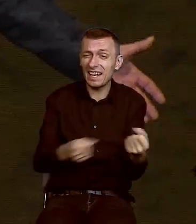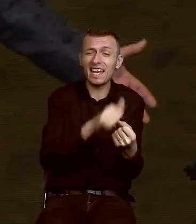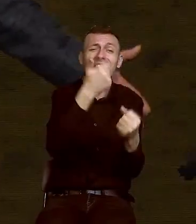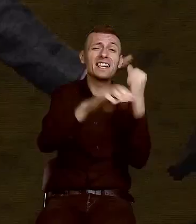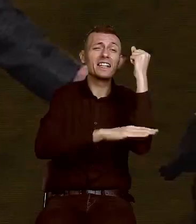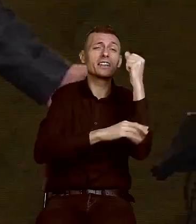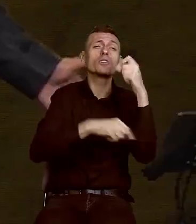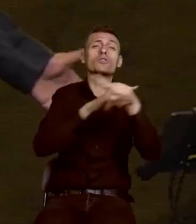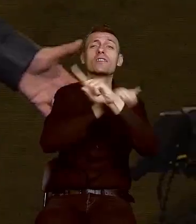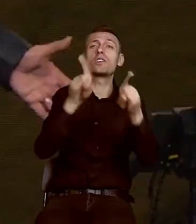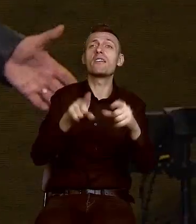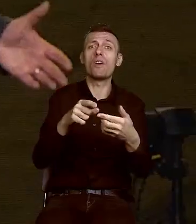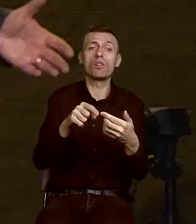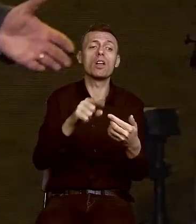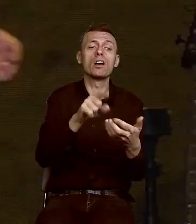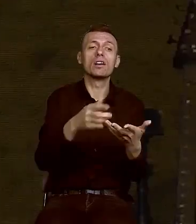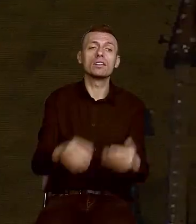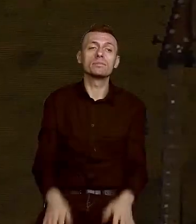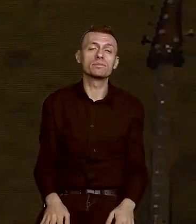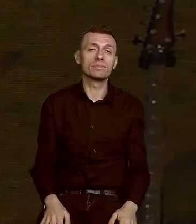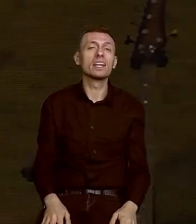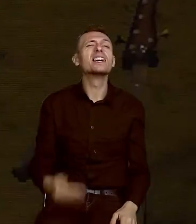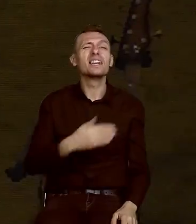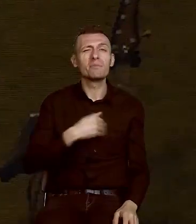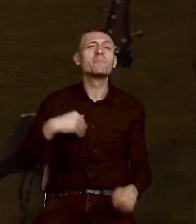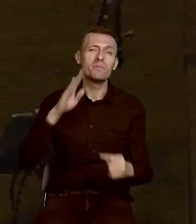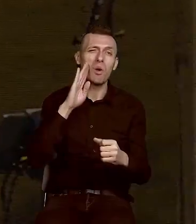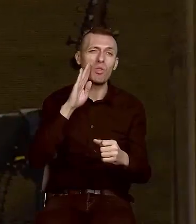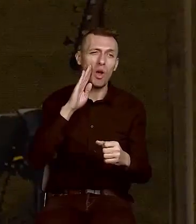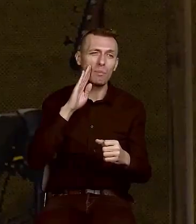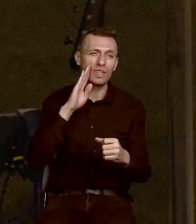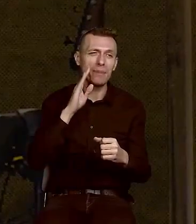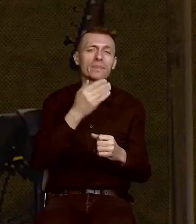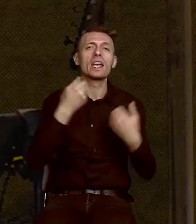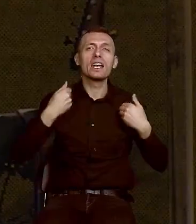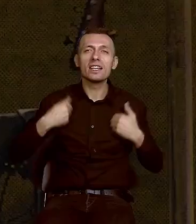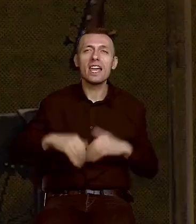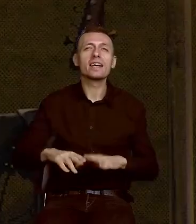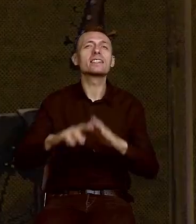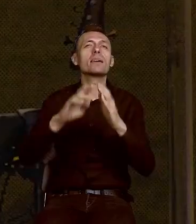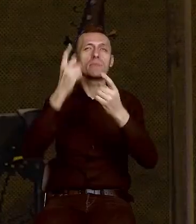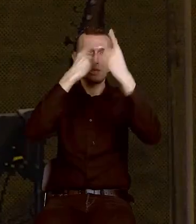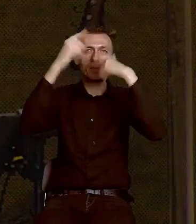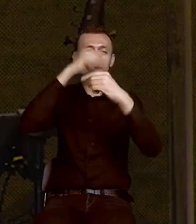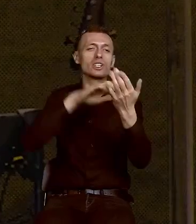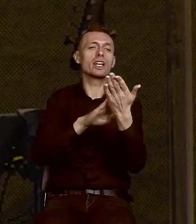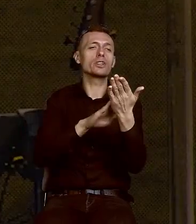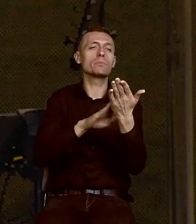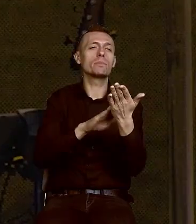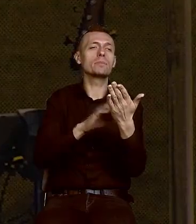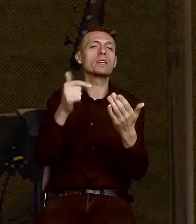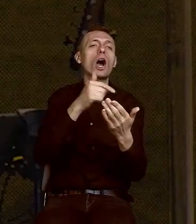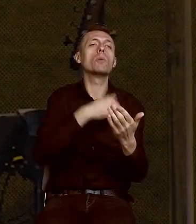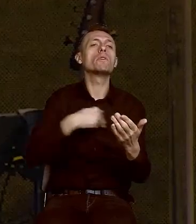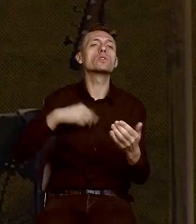błogosławieństwa w tej dziedzinie? Dlaczego? I zadajemy pytania. Od tego czasu, od czasu Adama